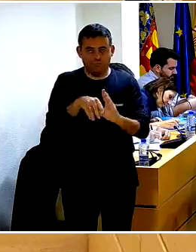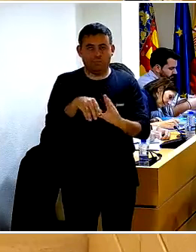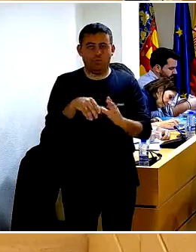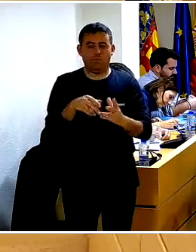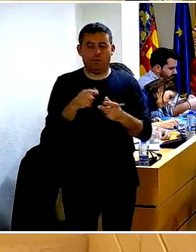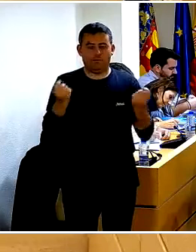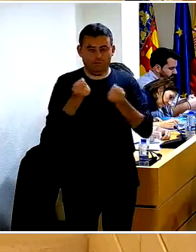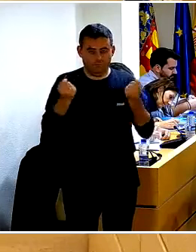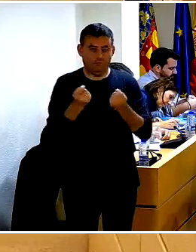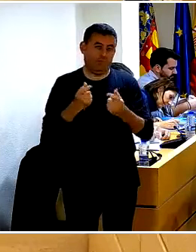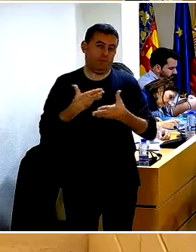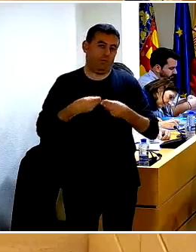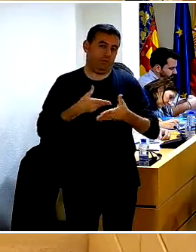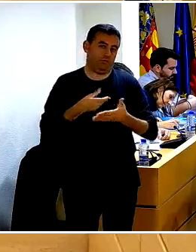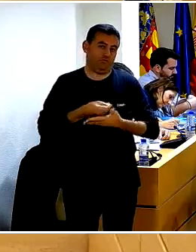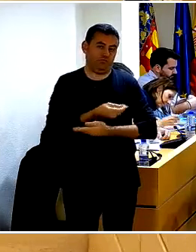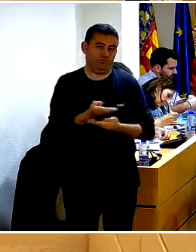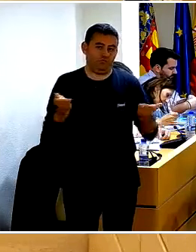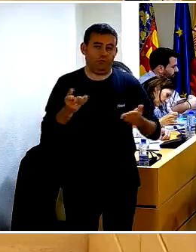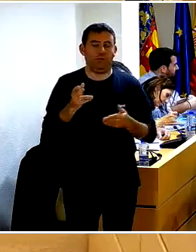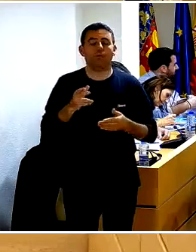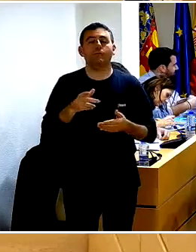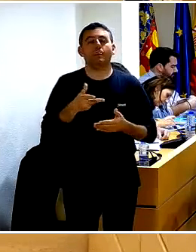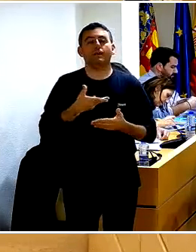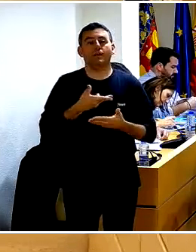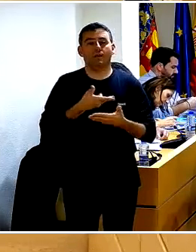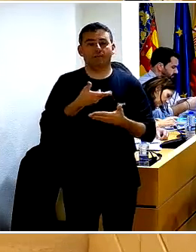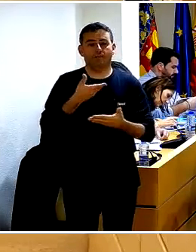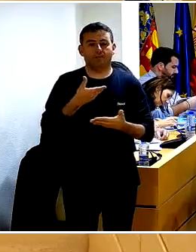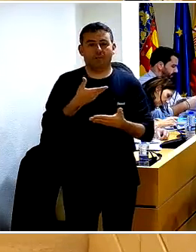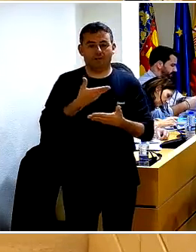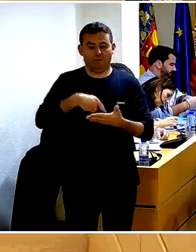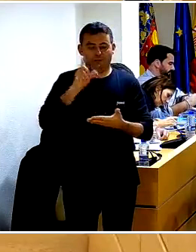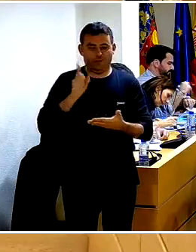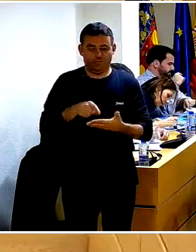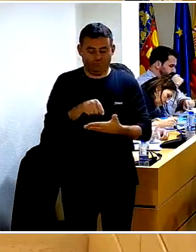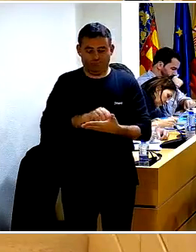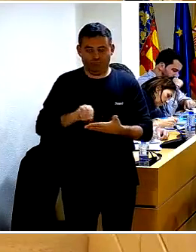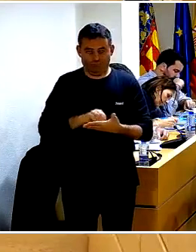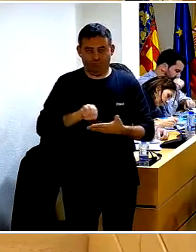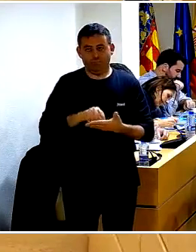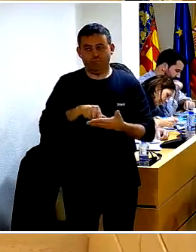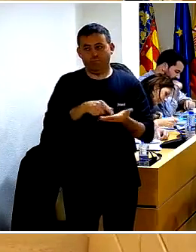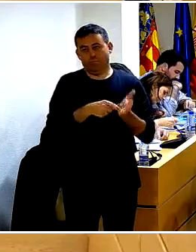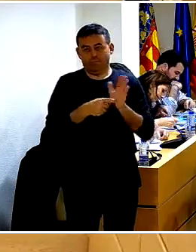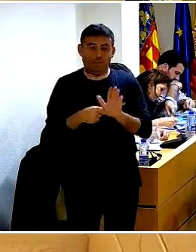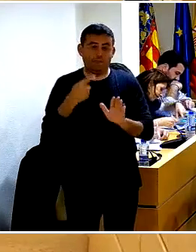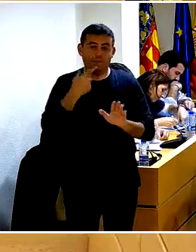definitivament aprovats els documents objecte del present dictamen en el cas de que en el pla concedit per a ell no se presenten